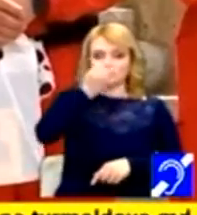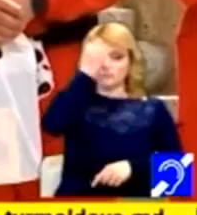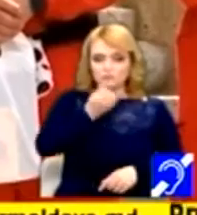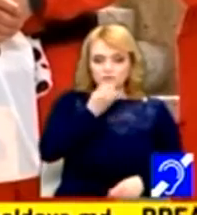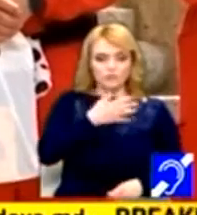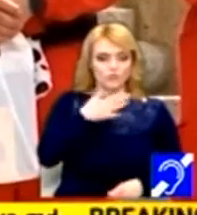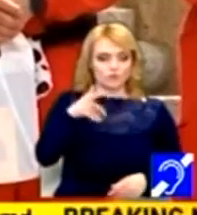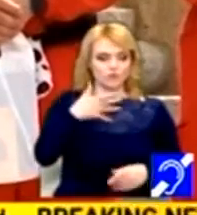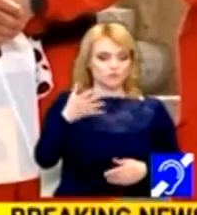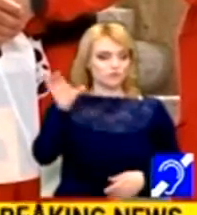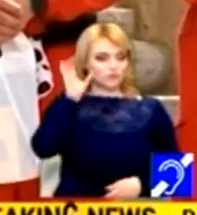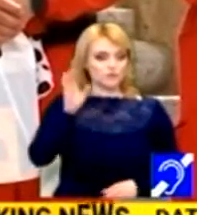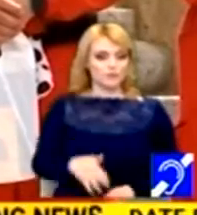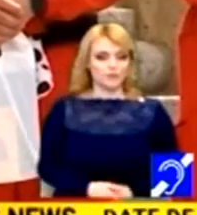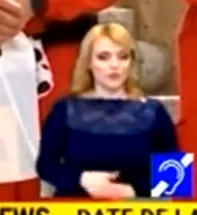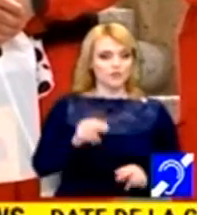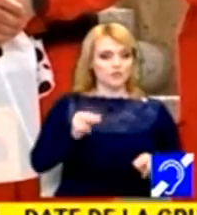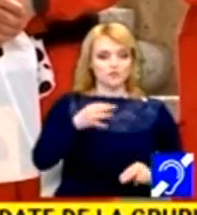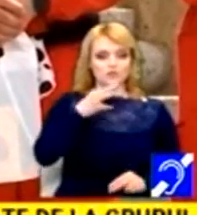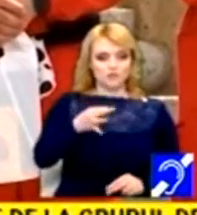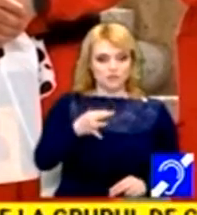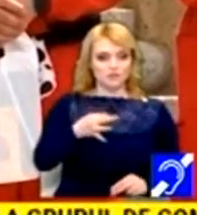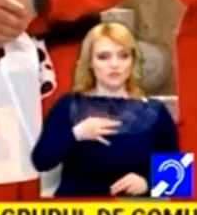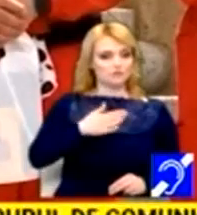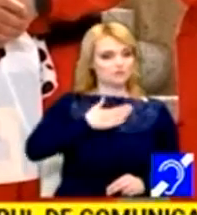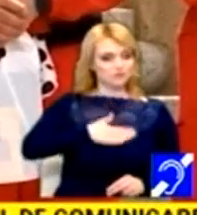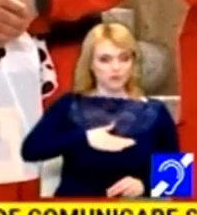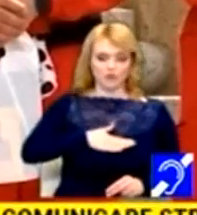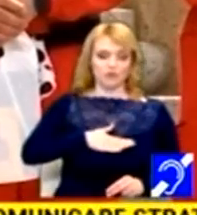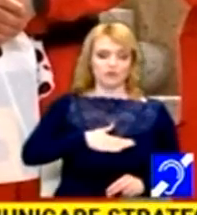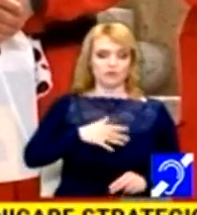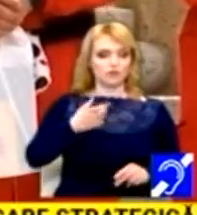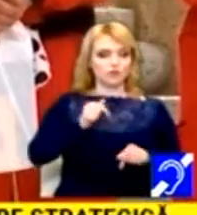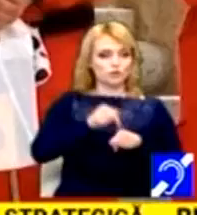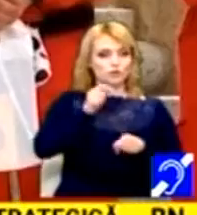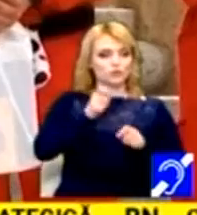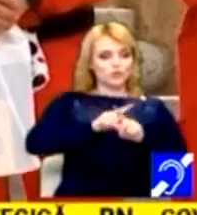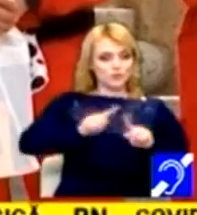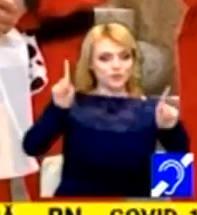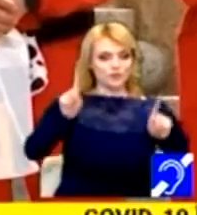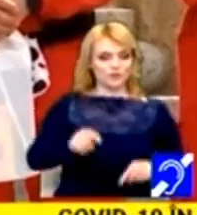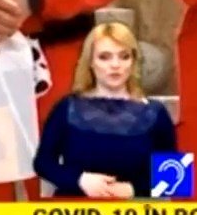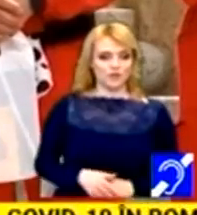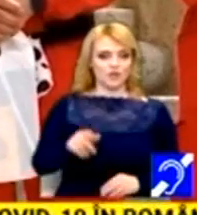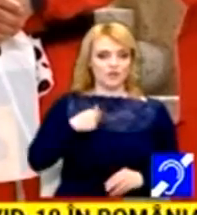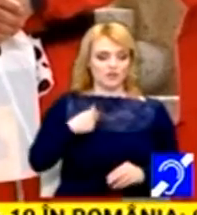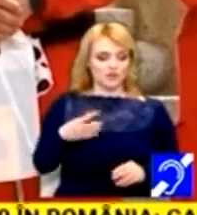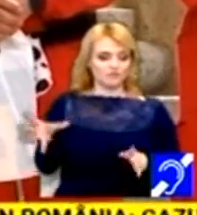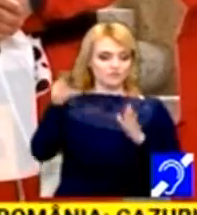să recunosc că este un sentiment deosebit să simți că ești printre